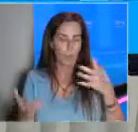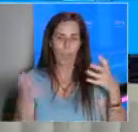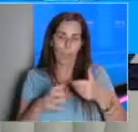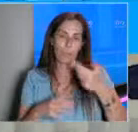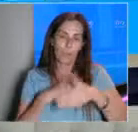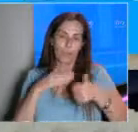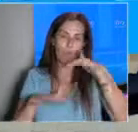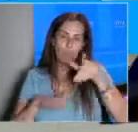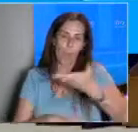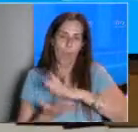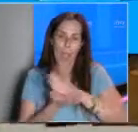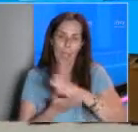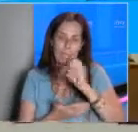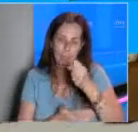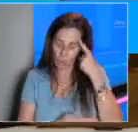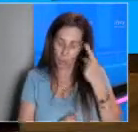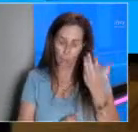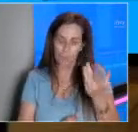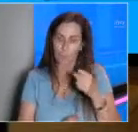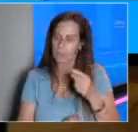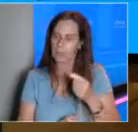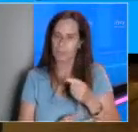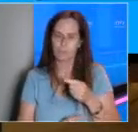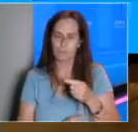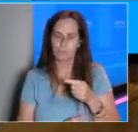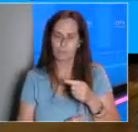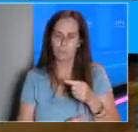ראש הממשלה הוא יו"ר הדירקטוריון. אם כי אתה יודע, עידן, זה מדהים.